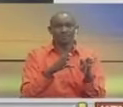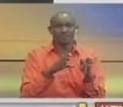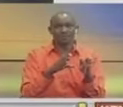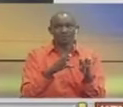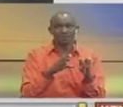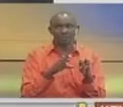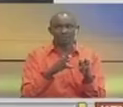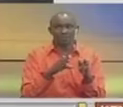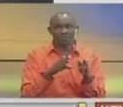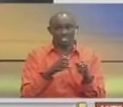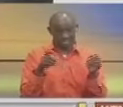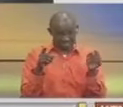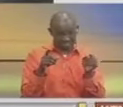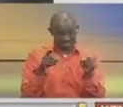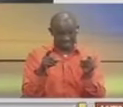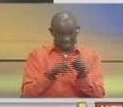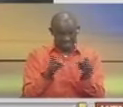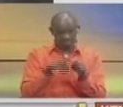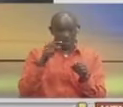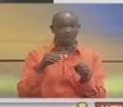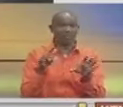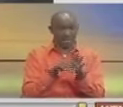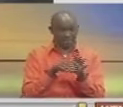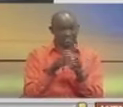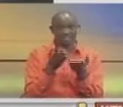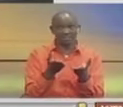for one of the Pentagon members